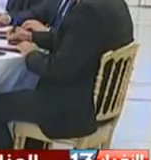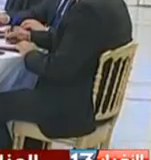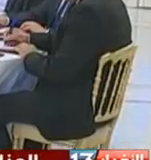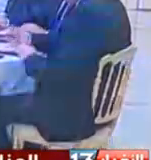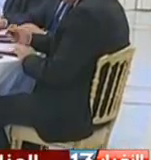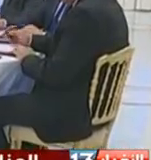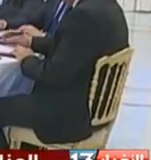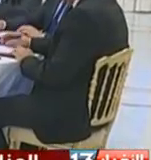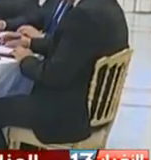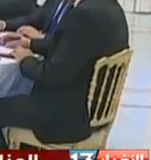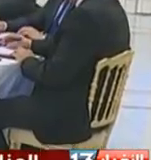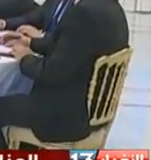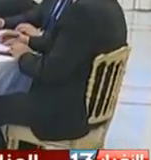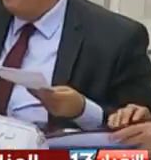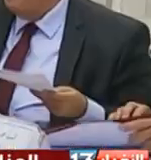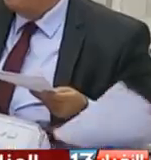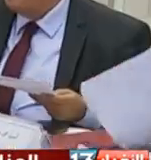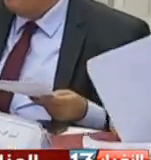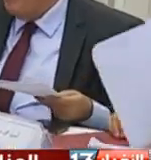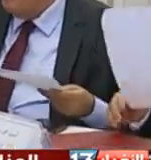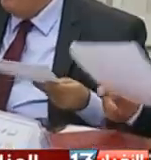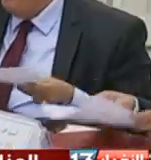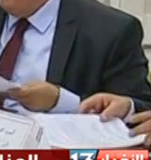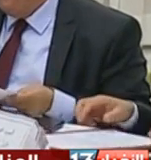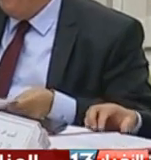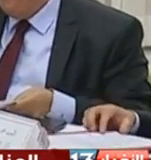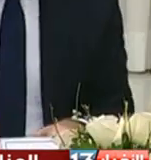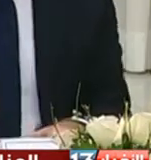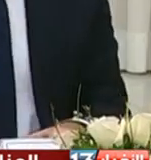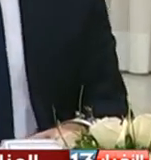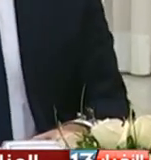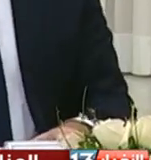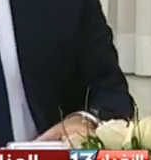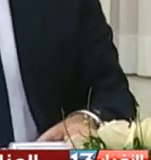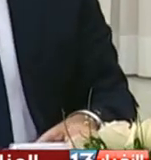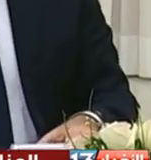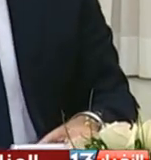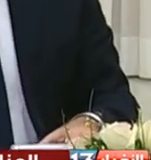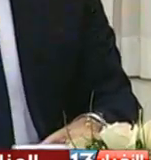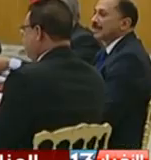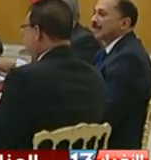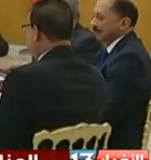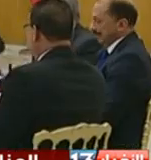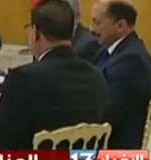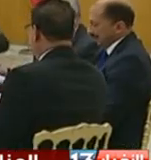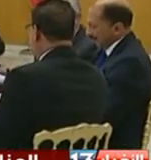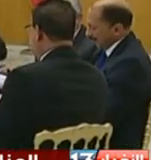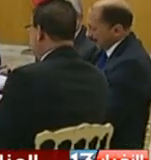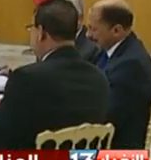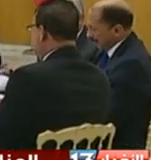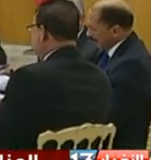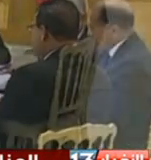جلسة برلمانية غدا تمنح ثقة لحكومة إلياس الفخفاخ وأمل في مزيد انفراج المشهد